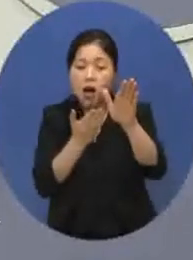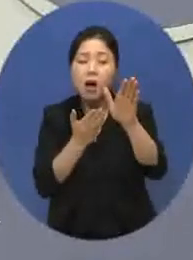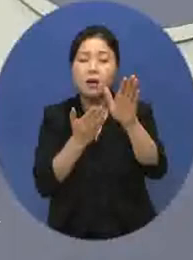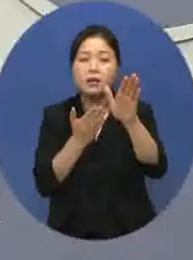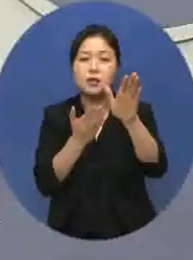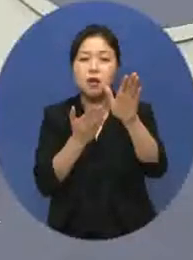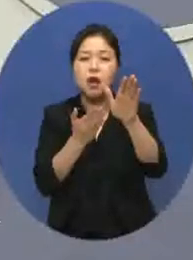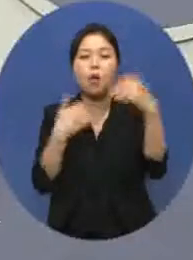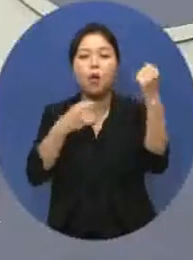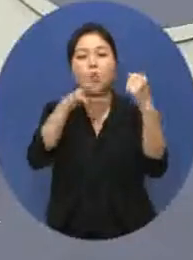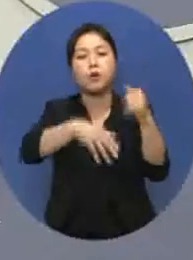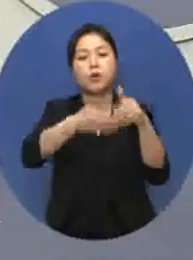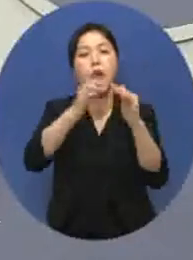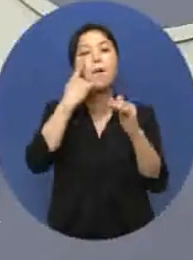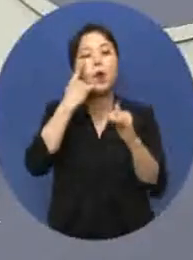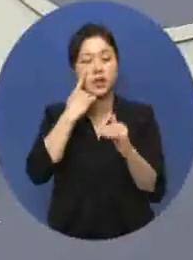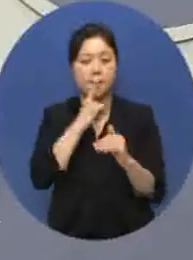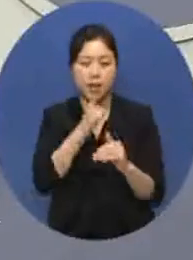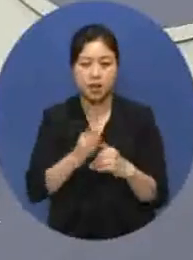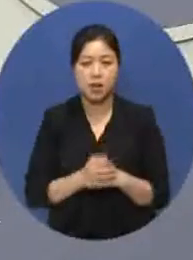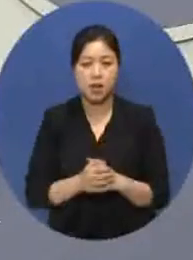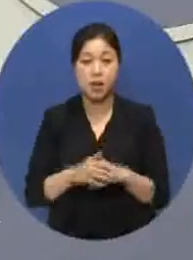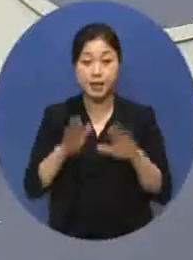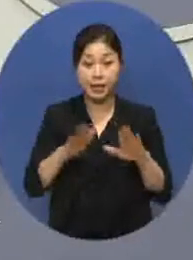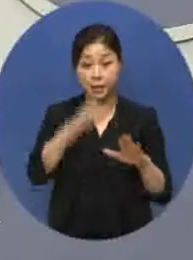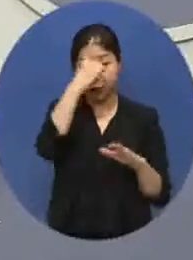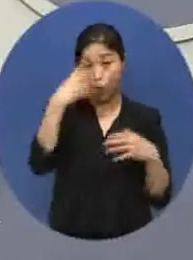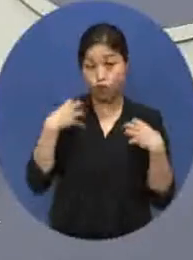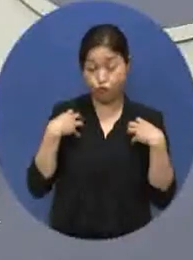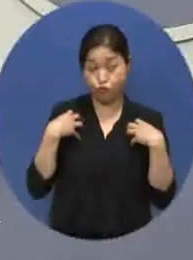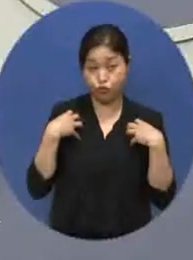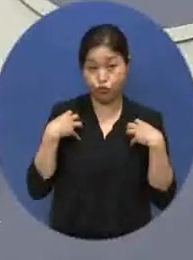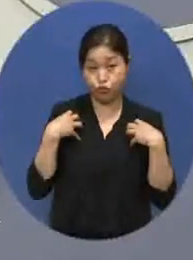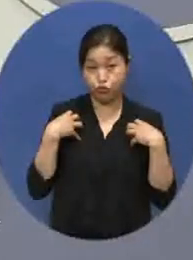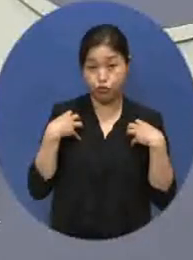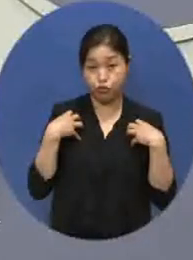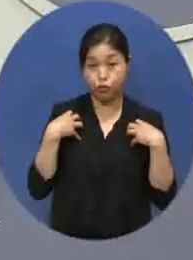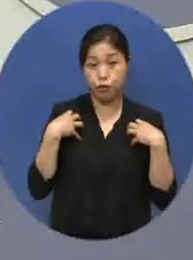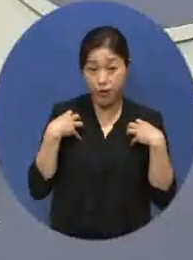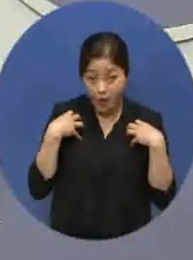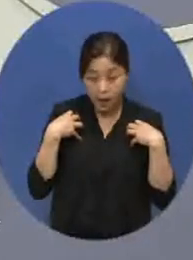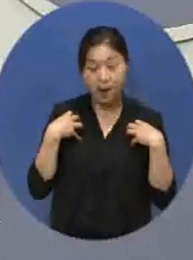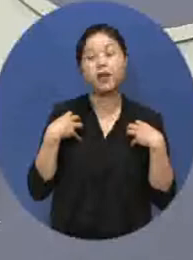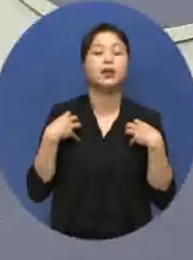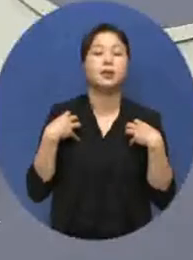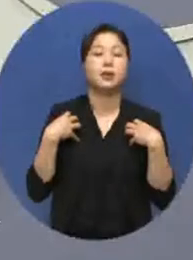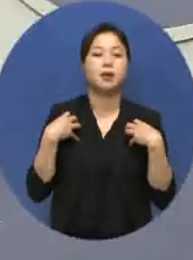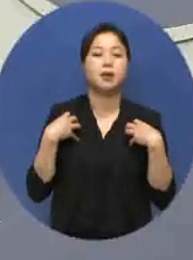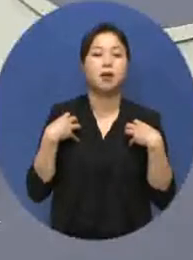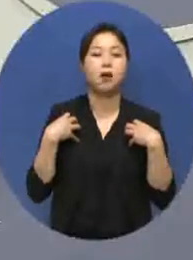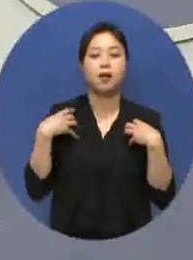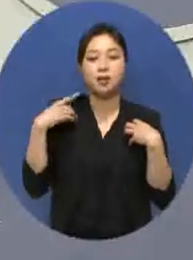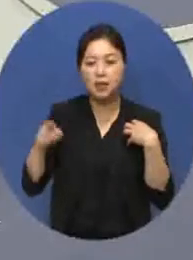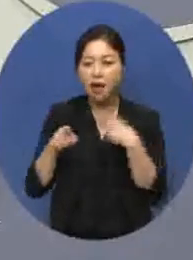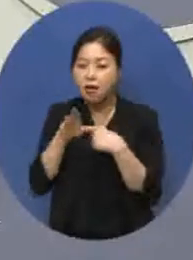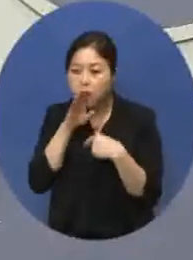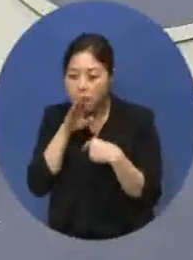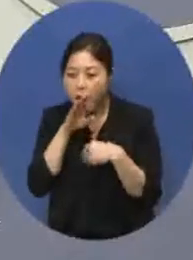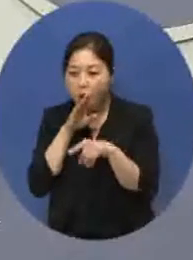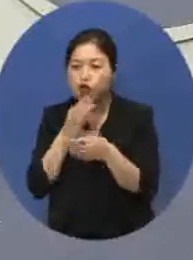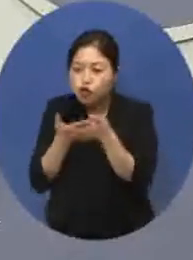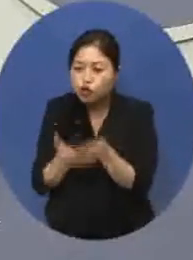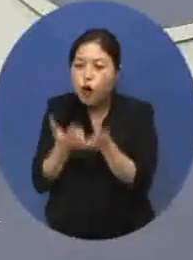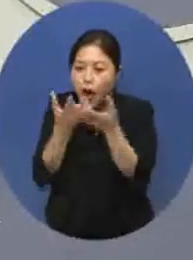그래가지고 이게 전 정부의 그 대통령의 국정 과제로 채택이 됐어요. 그때 네.